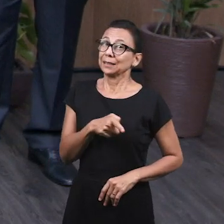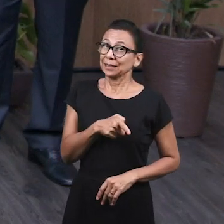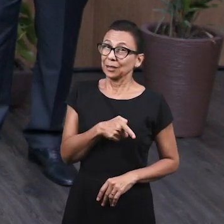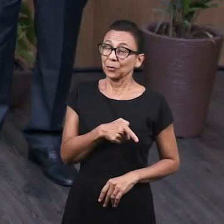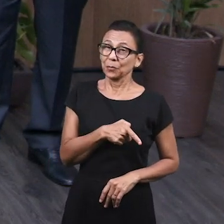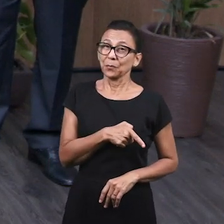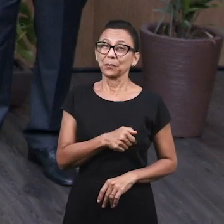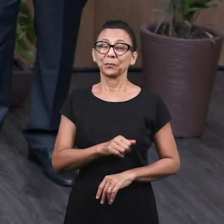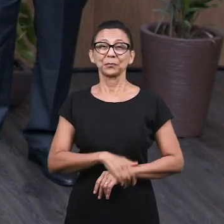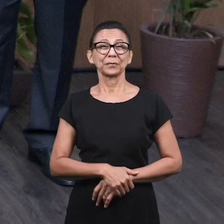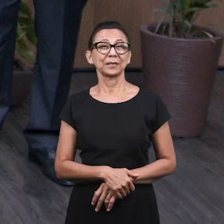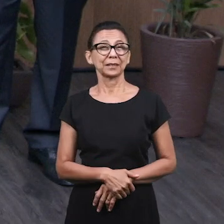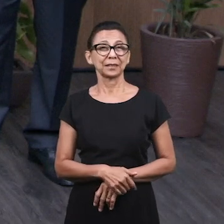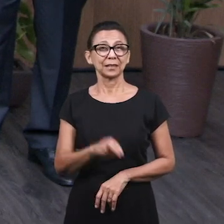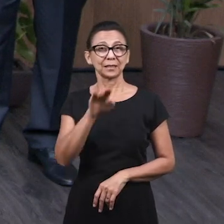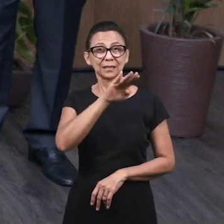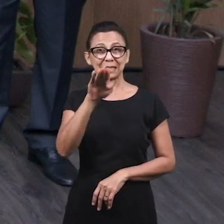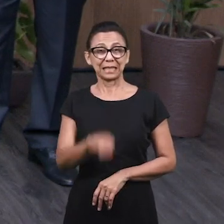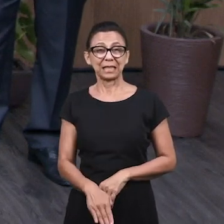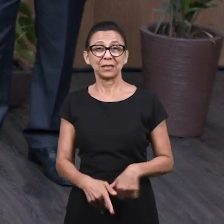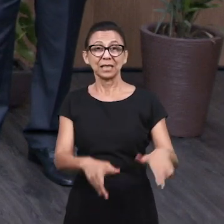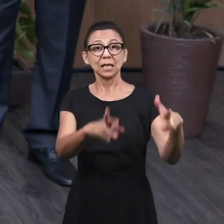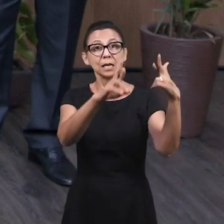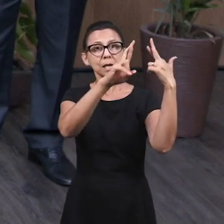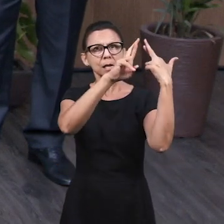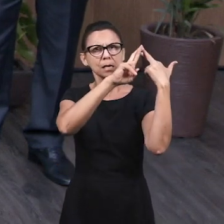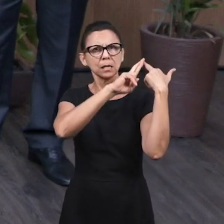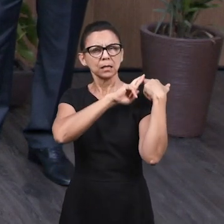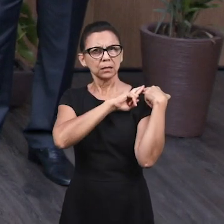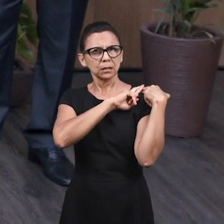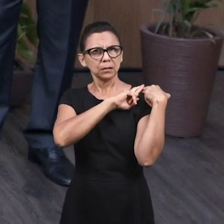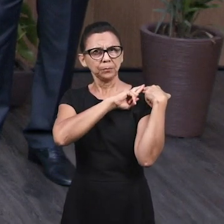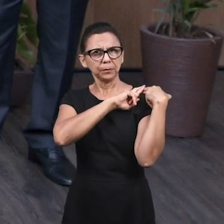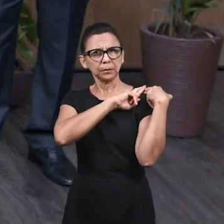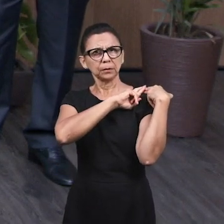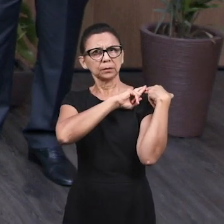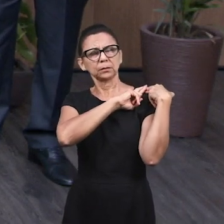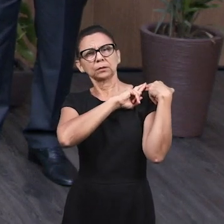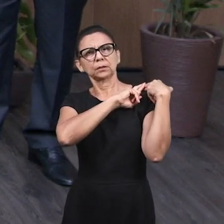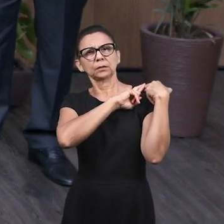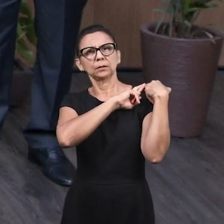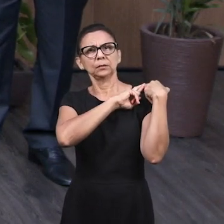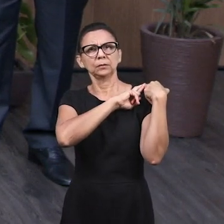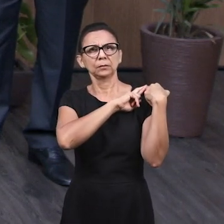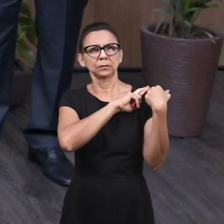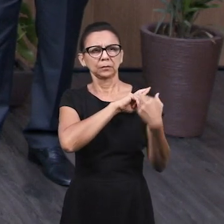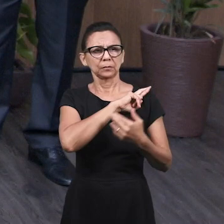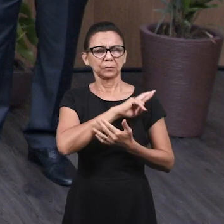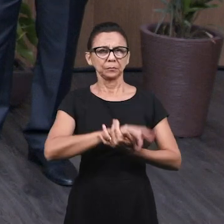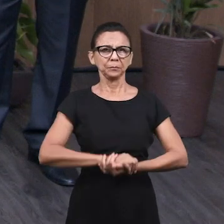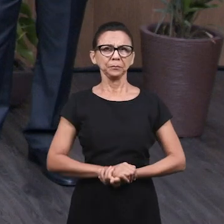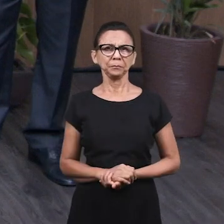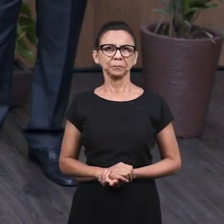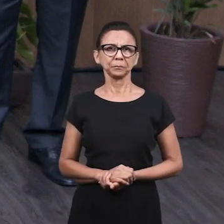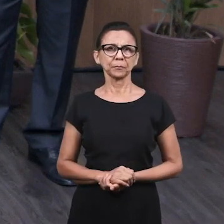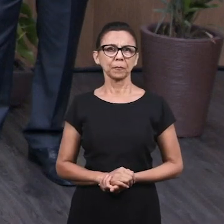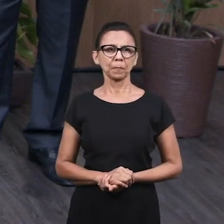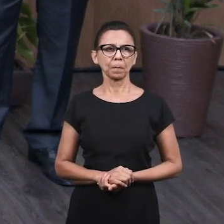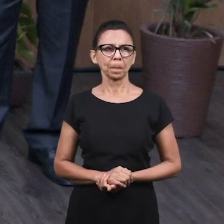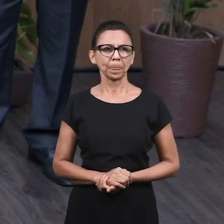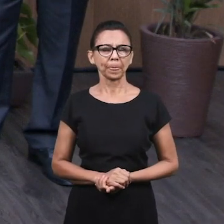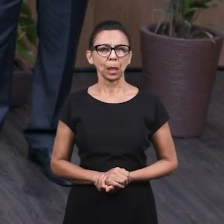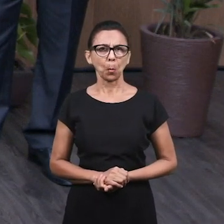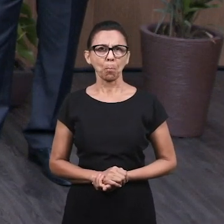recouvreur général des impôts à Jéricho. em Jericó. Et Havendo pelo comportamento donc, dele,